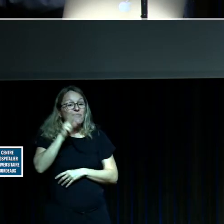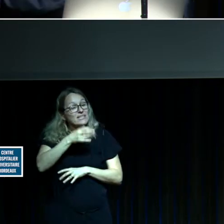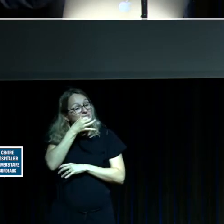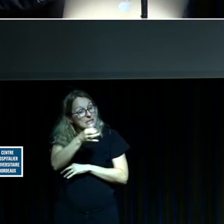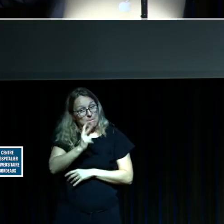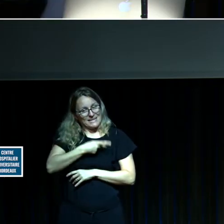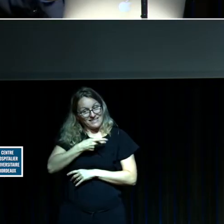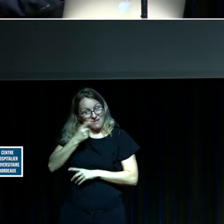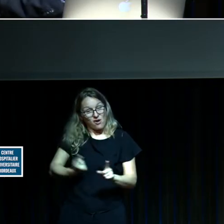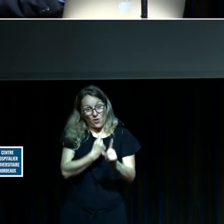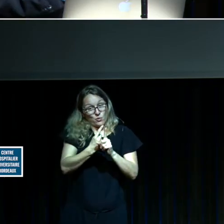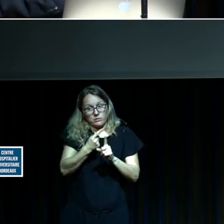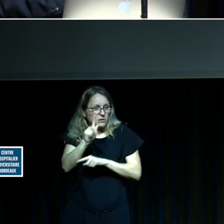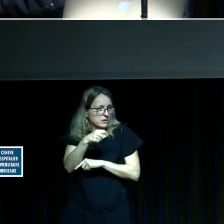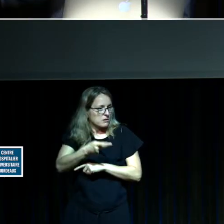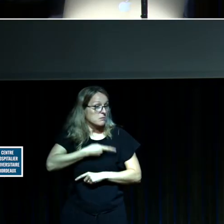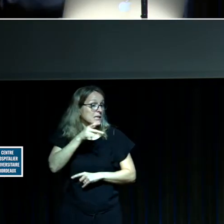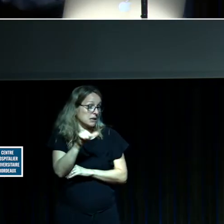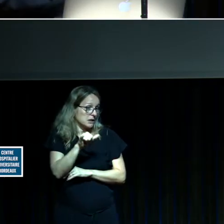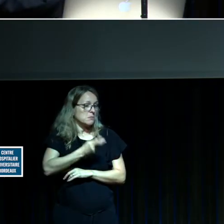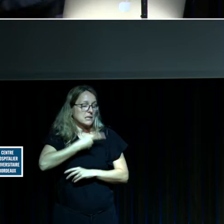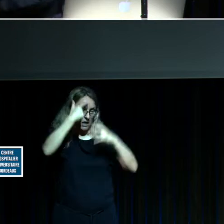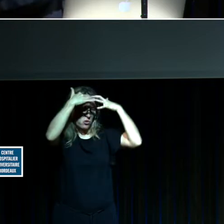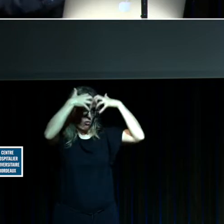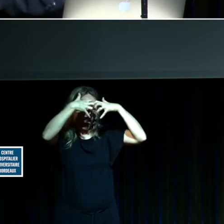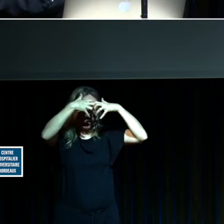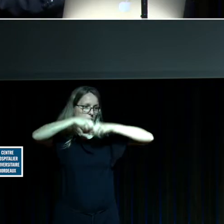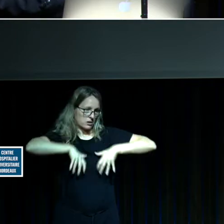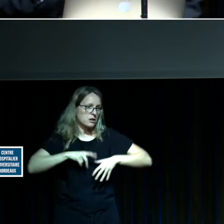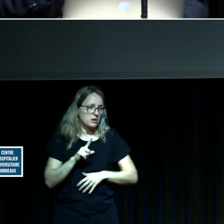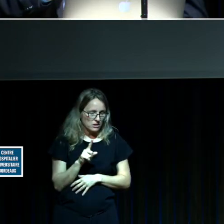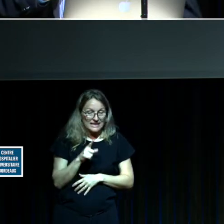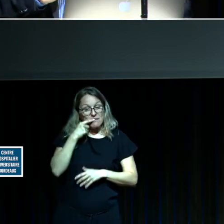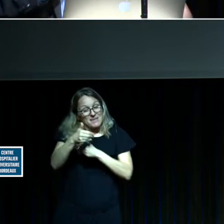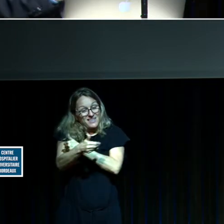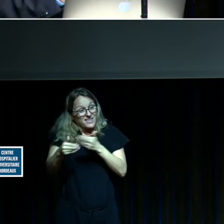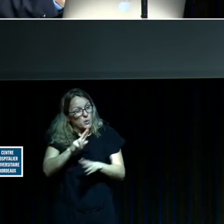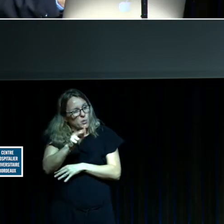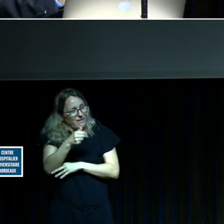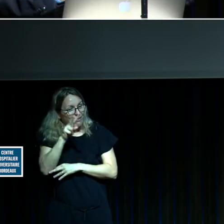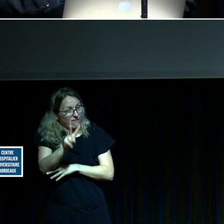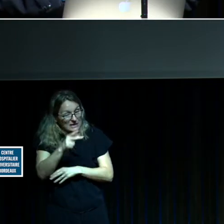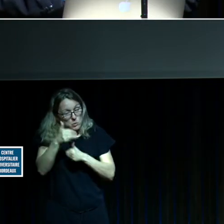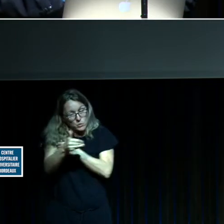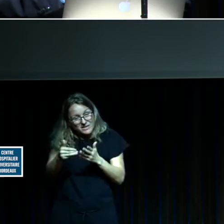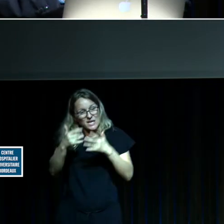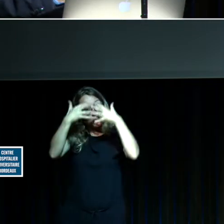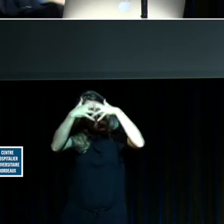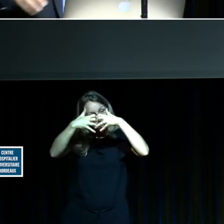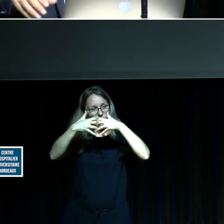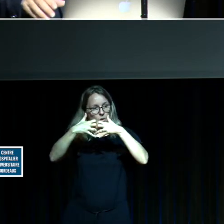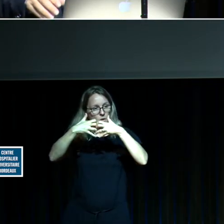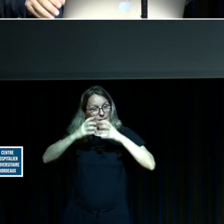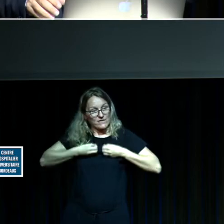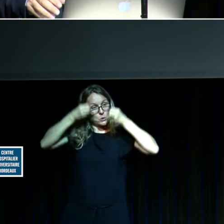bon médecin, mais c'est forcément un neurologue. Et ça se fait dans une unité neurovasculaire, qui sont des unités dédiées à la prise en charge des patients